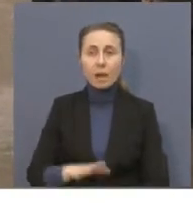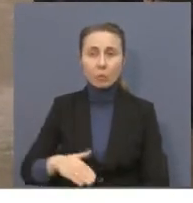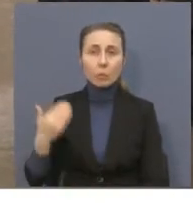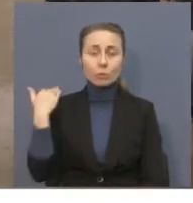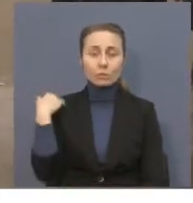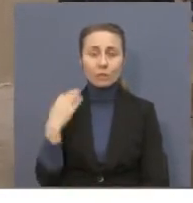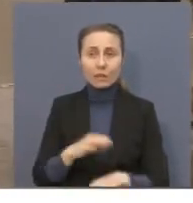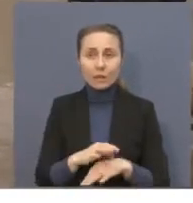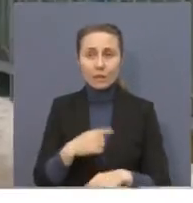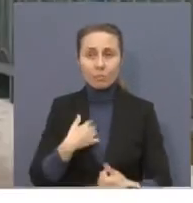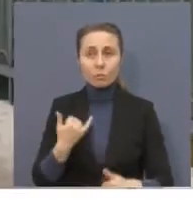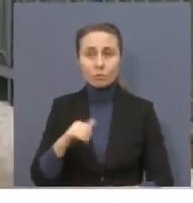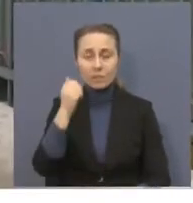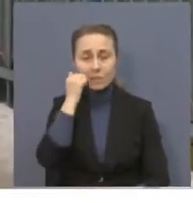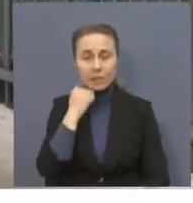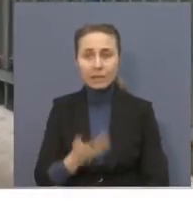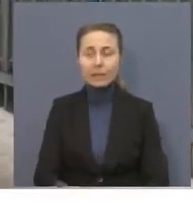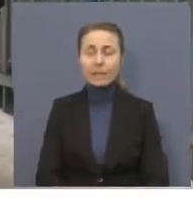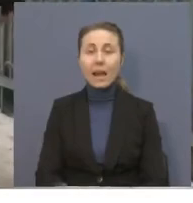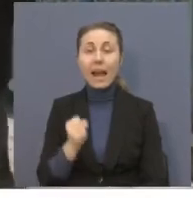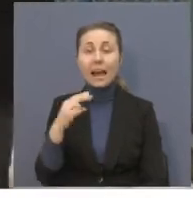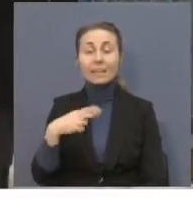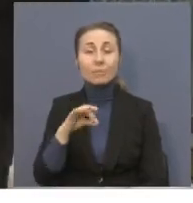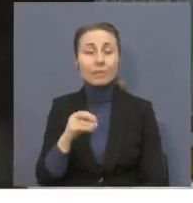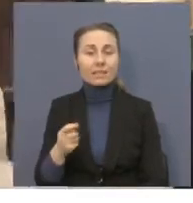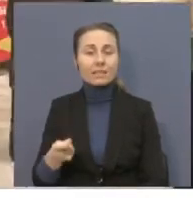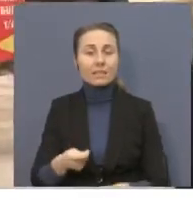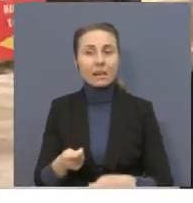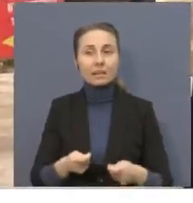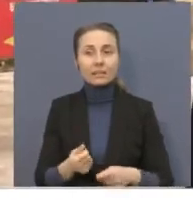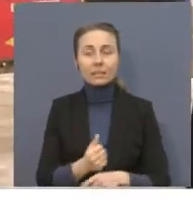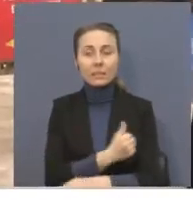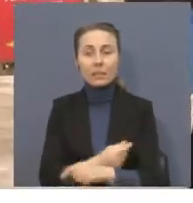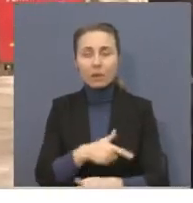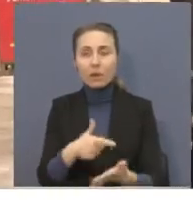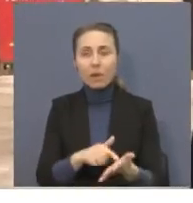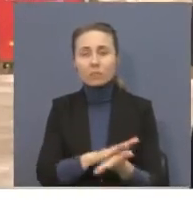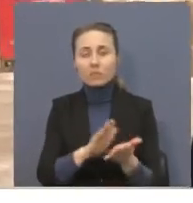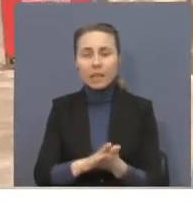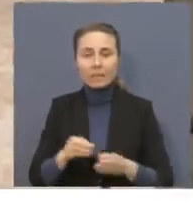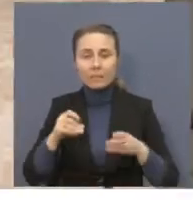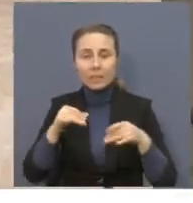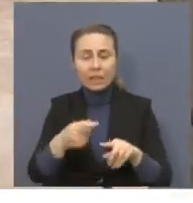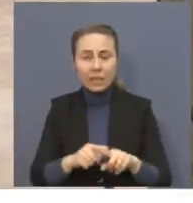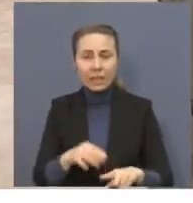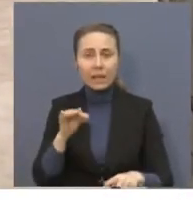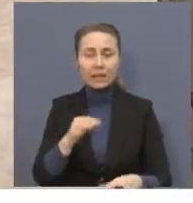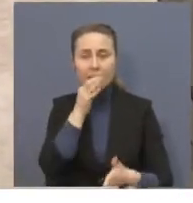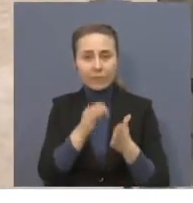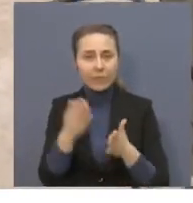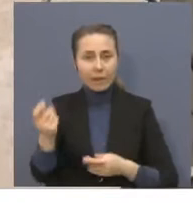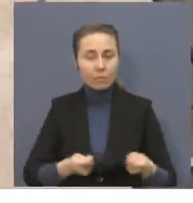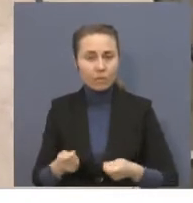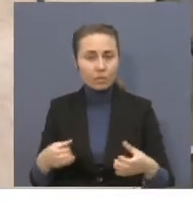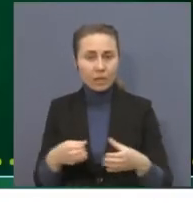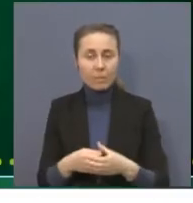спина болит, мы же старенькие. В администрации города нам пояснили, что очистка тротуаров и отсып инертных материалов в компетенции